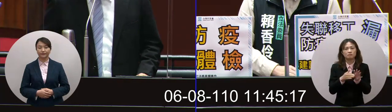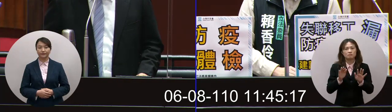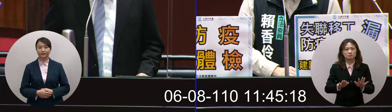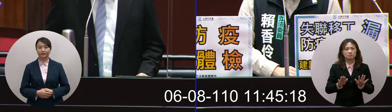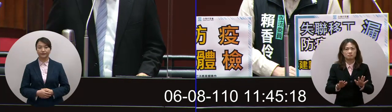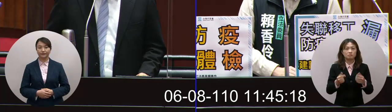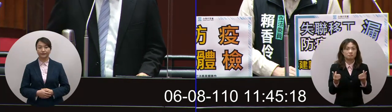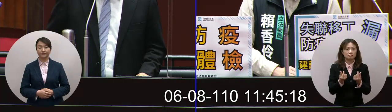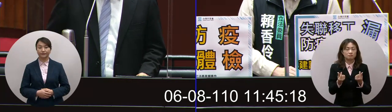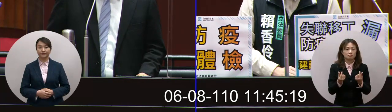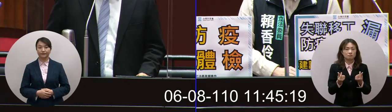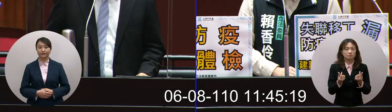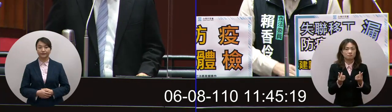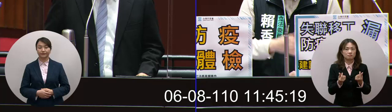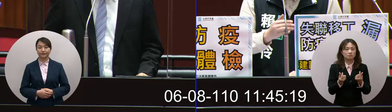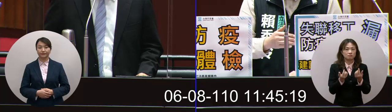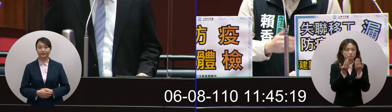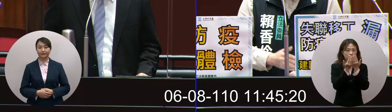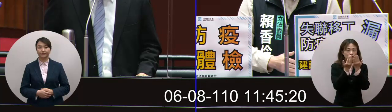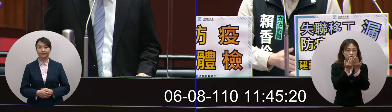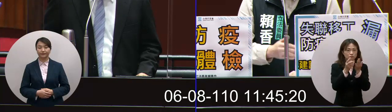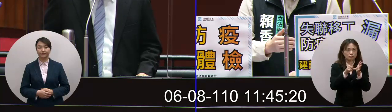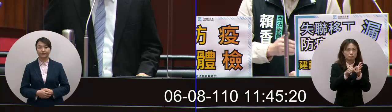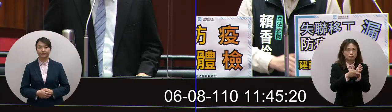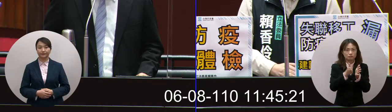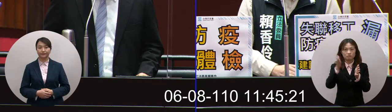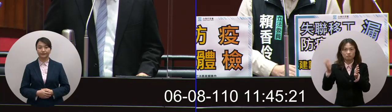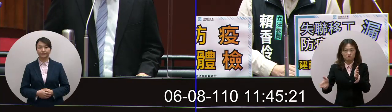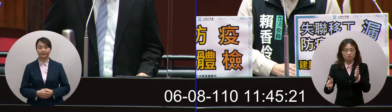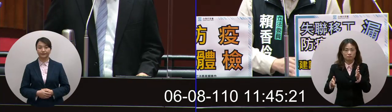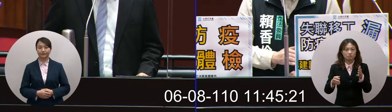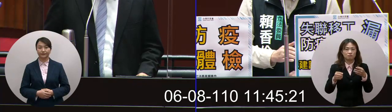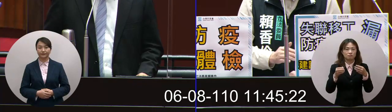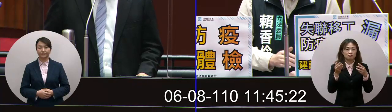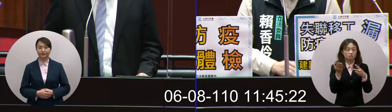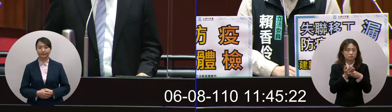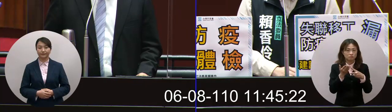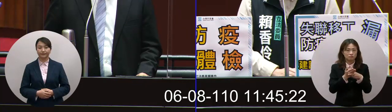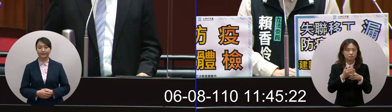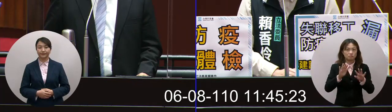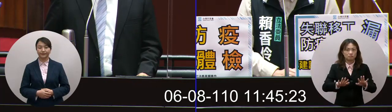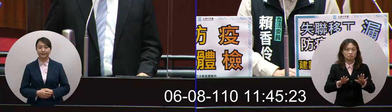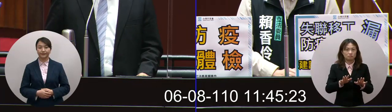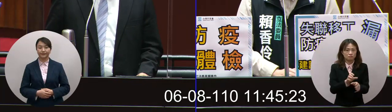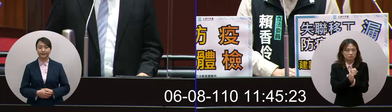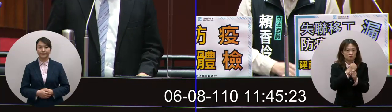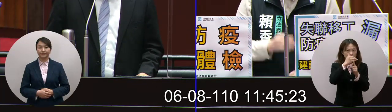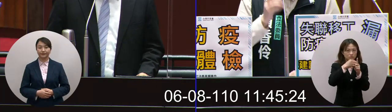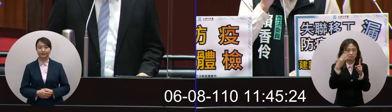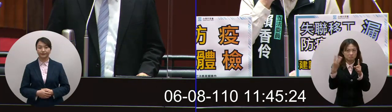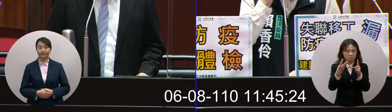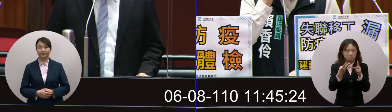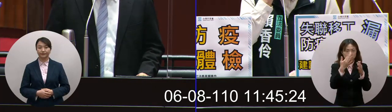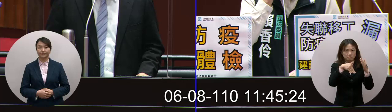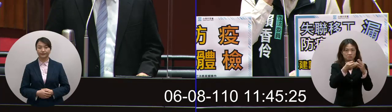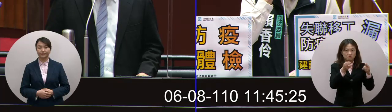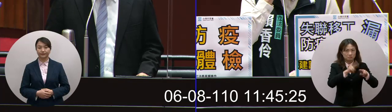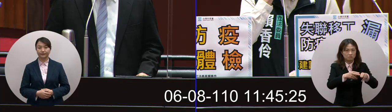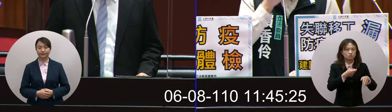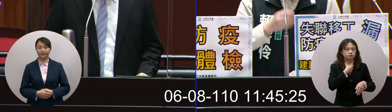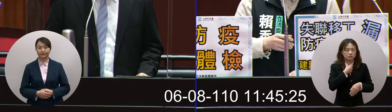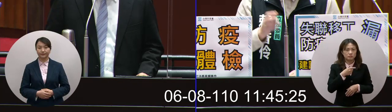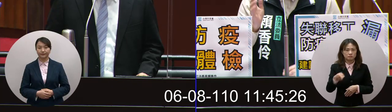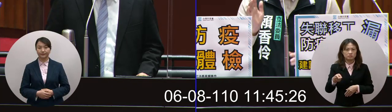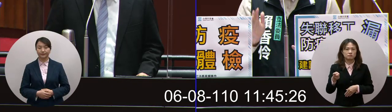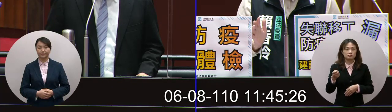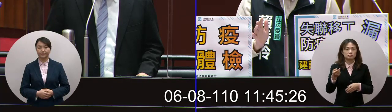后这个开学，或者是像这次因为3级警戒而必须停课哈，所以造成这个学生家